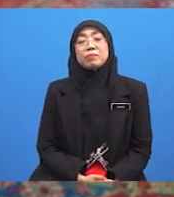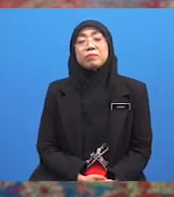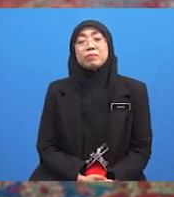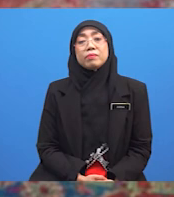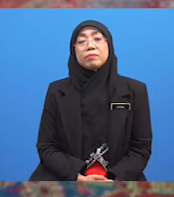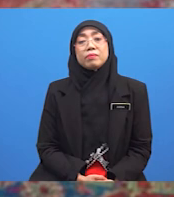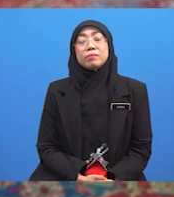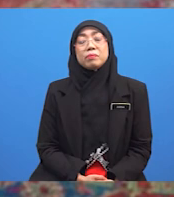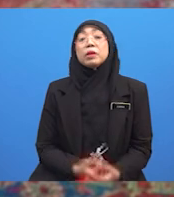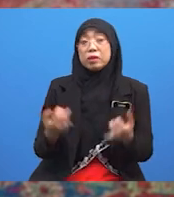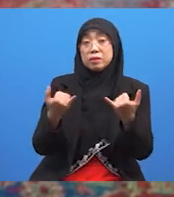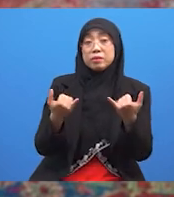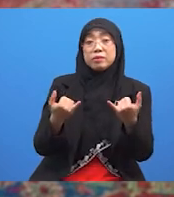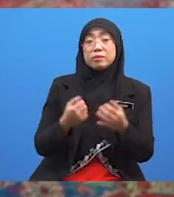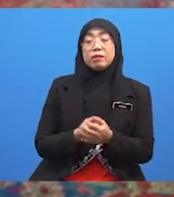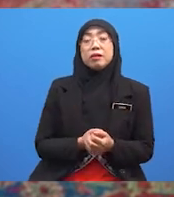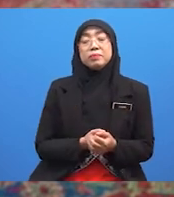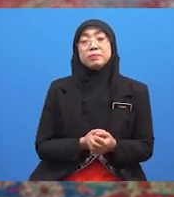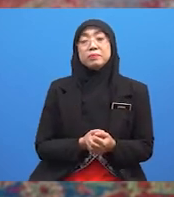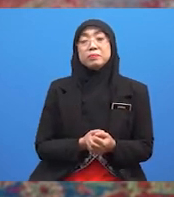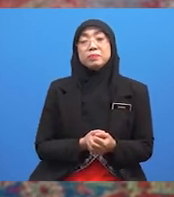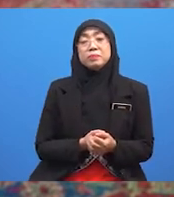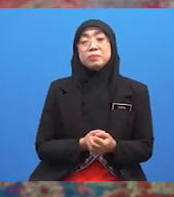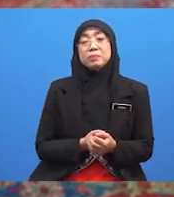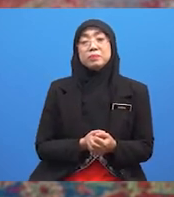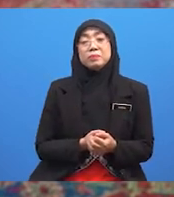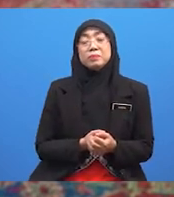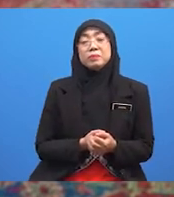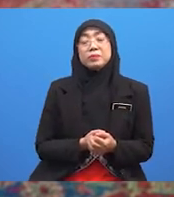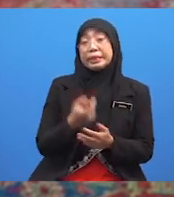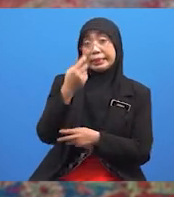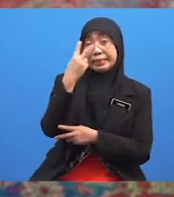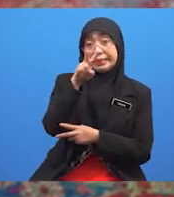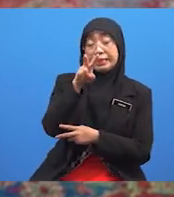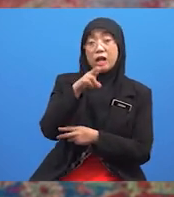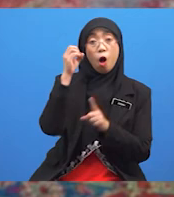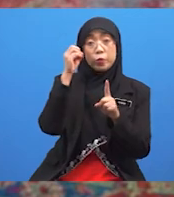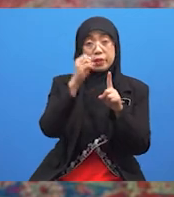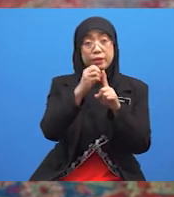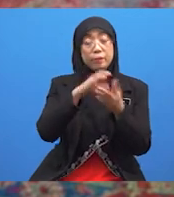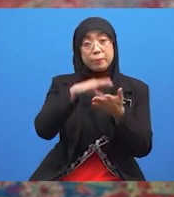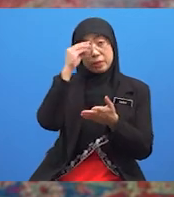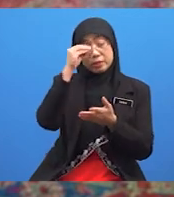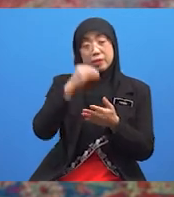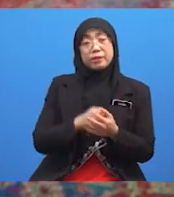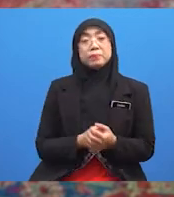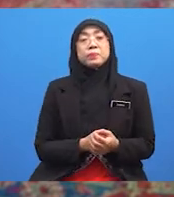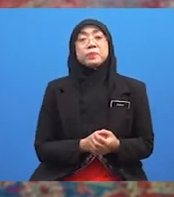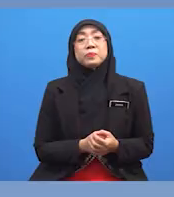Baiklah, para pelajar sekalian, sekarang marilah kita lihat objektif pembelajaran pada kali ini.